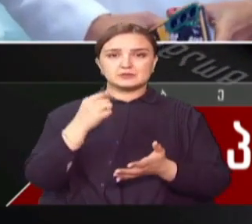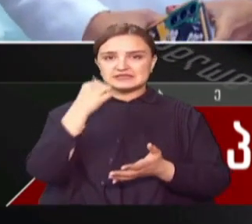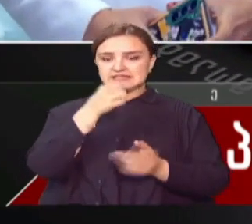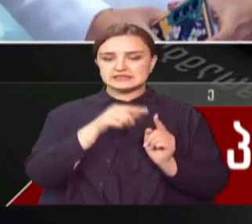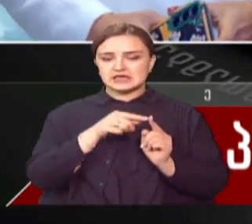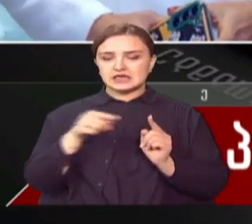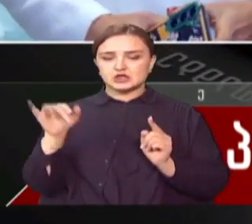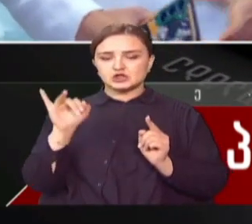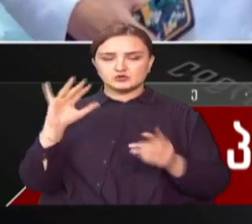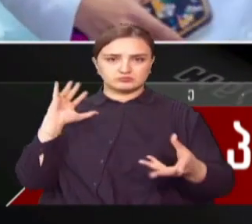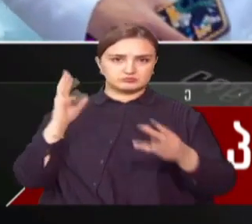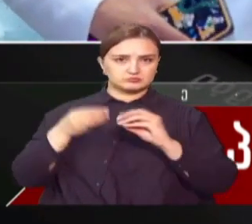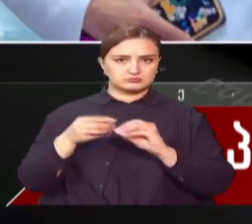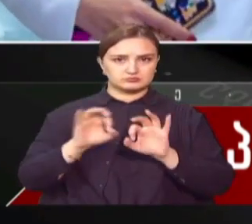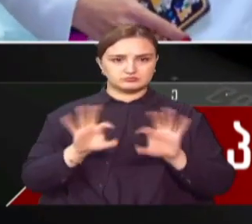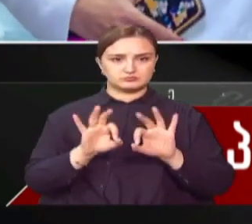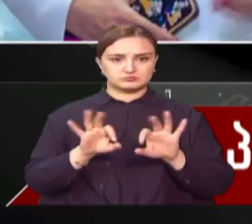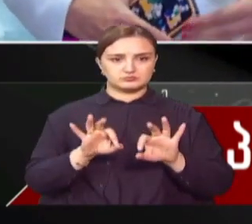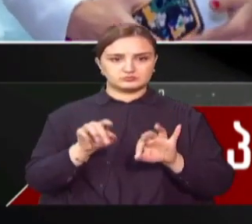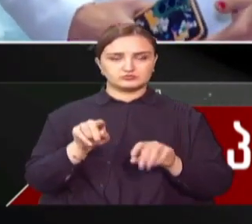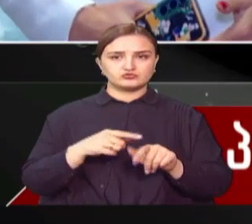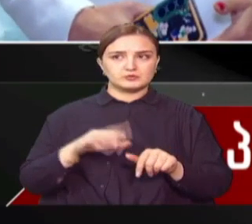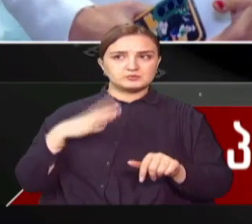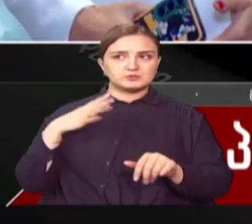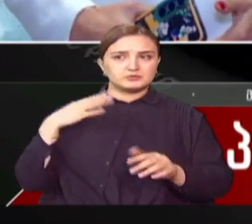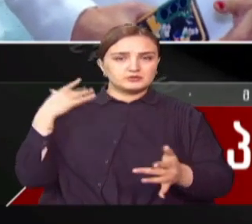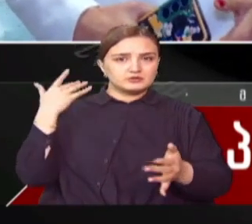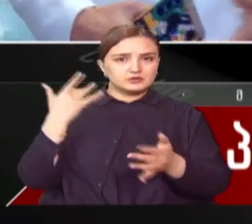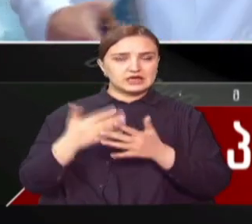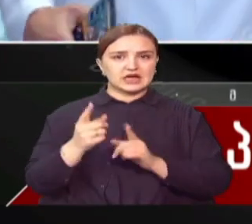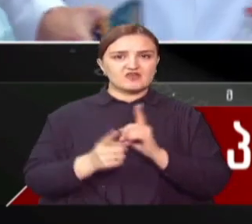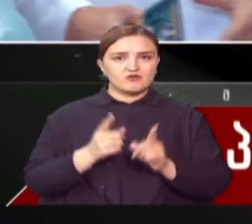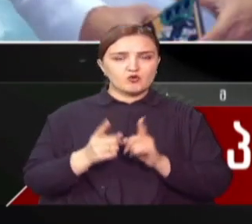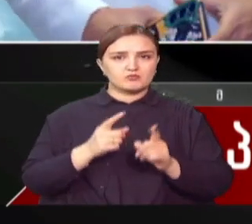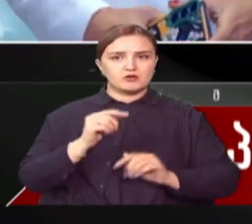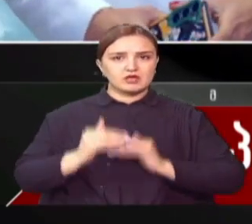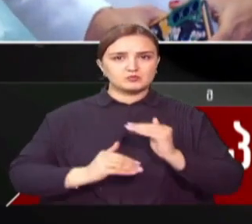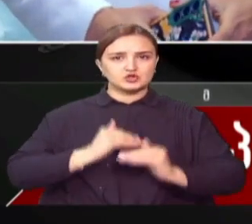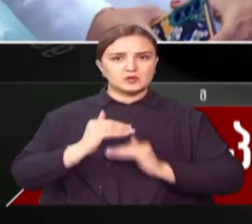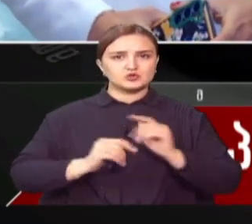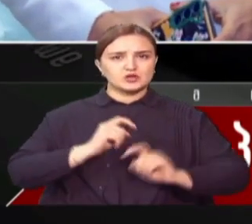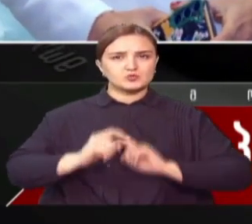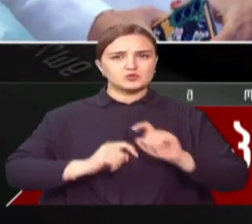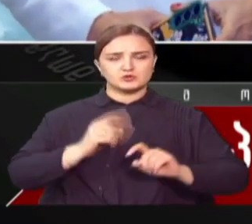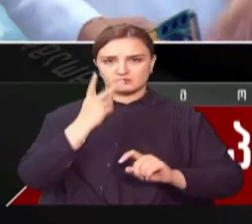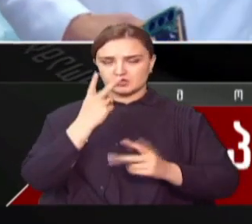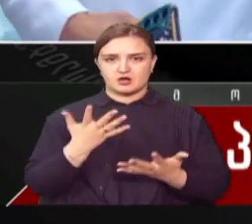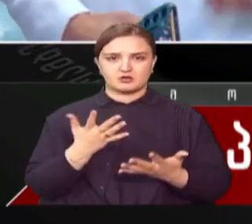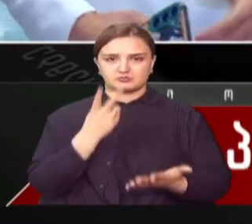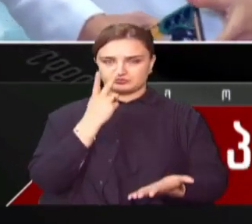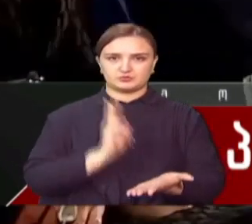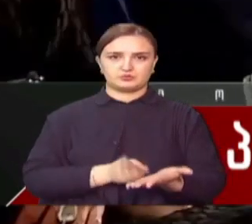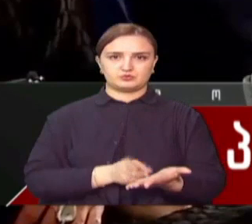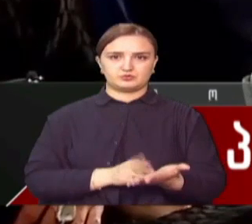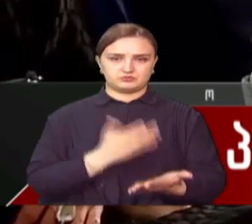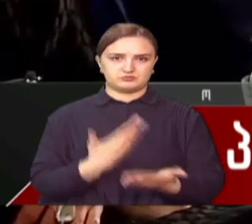ოცნების ხელისუფლების გაწეული რეფორმების და წინ გადადგმული ნაბიჯების არის იმისი კარგი და მკაფიო დემონსტრირება, თანაც